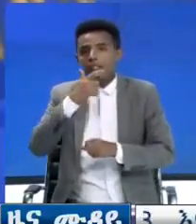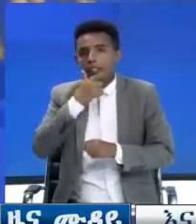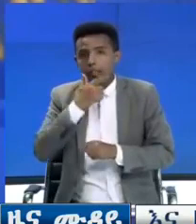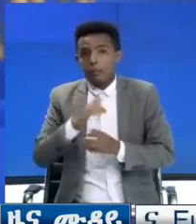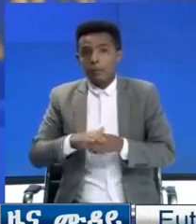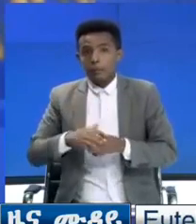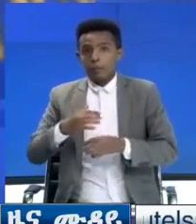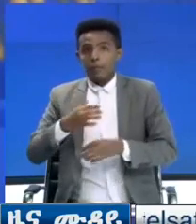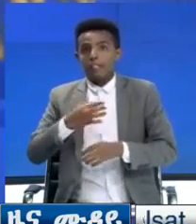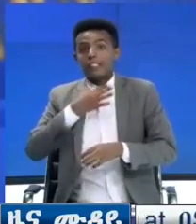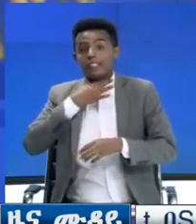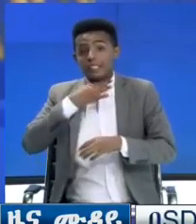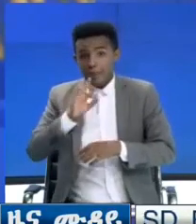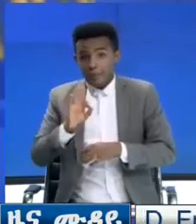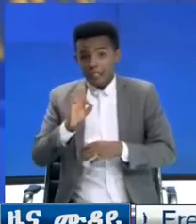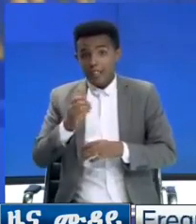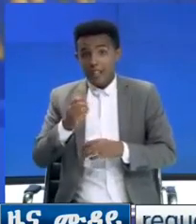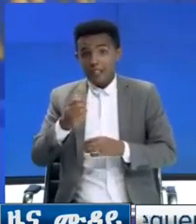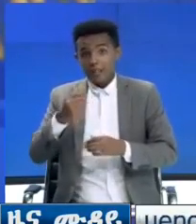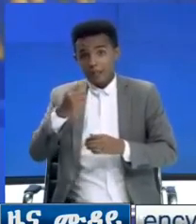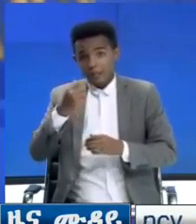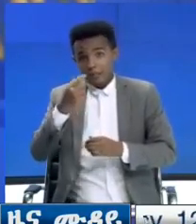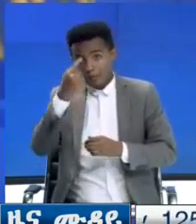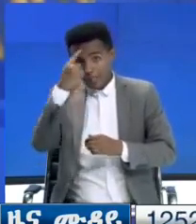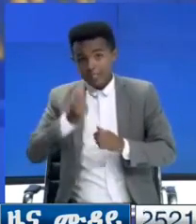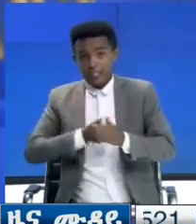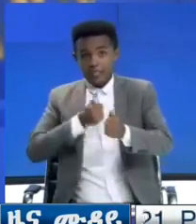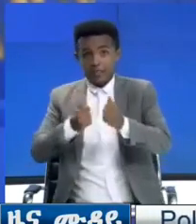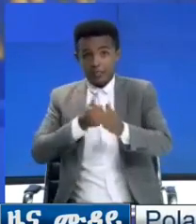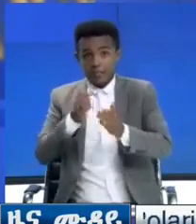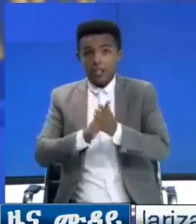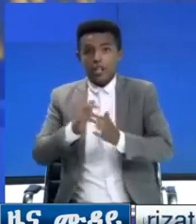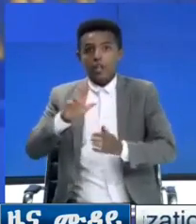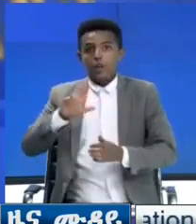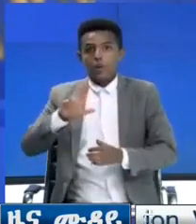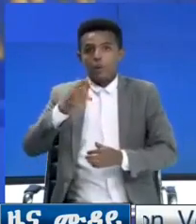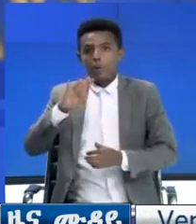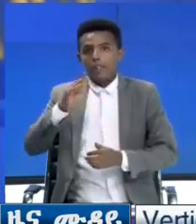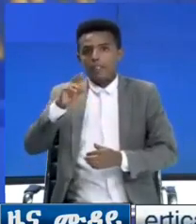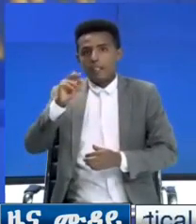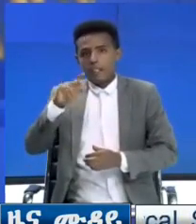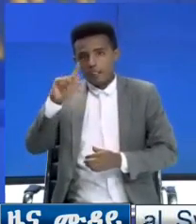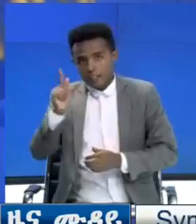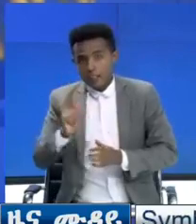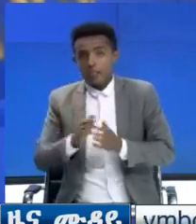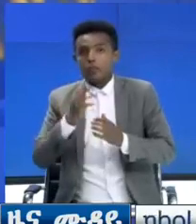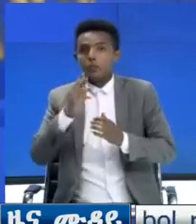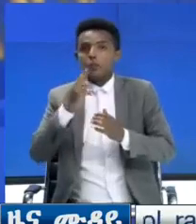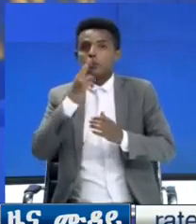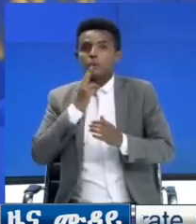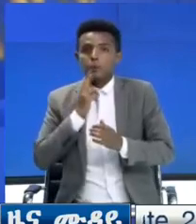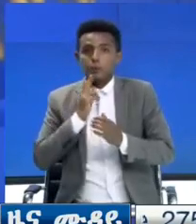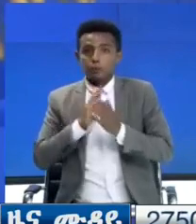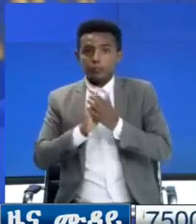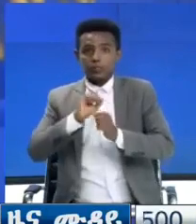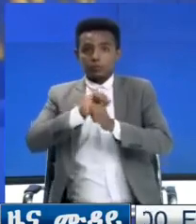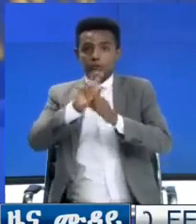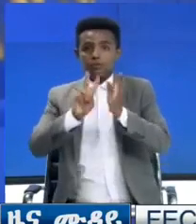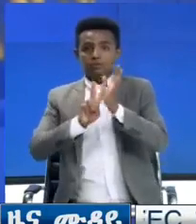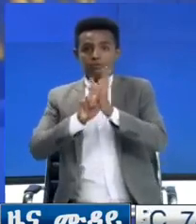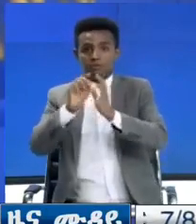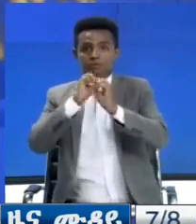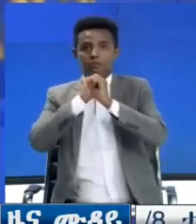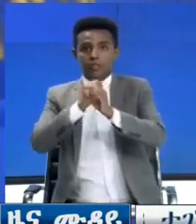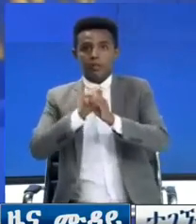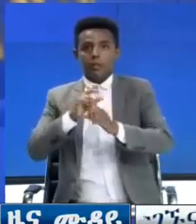በእስልምና እምነት ተከታዮች ዘንድ በጸሎትና በስግደት የሚታወቀው የረመዳን ጾም የኮቪድ-19 ወረርሽኝን በመከላከል እንደሚያከብሩት በብቸና